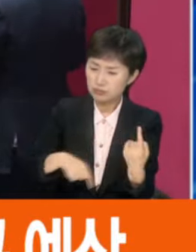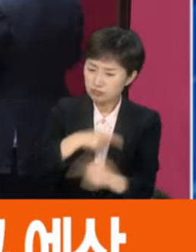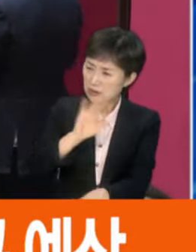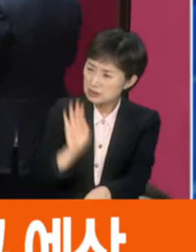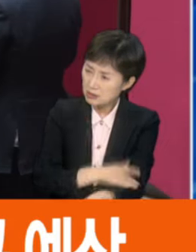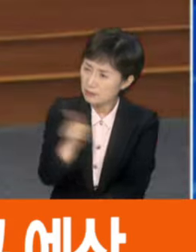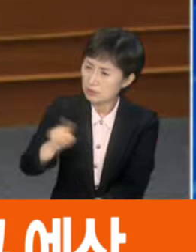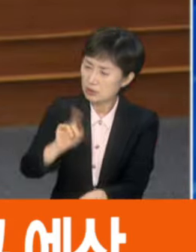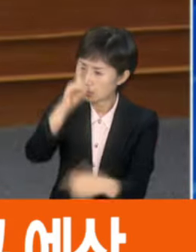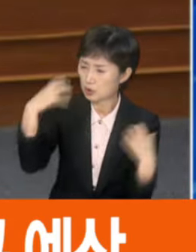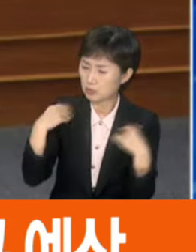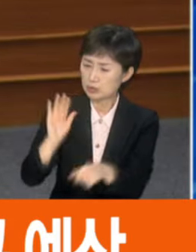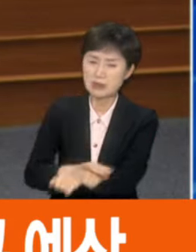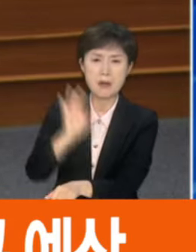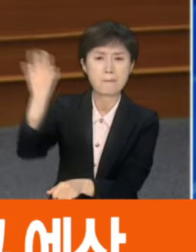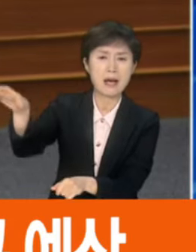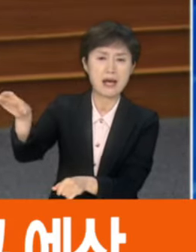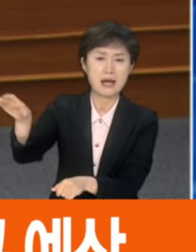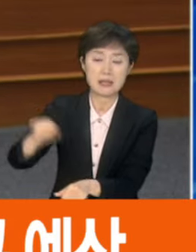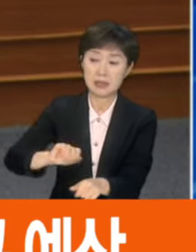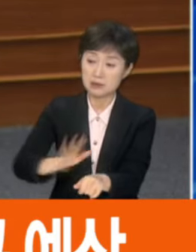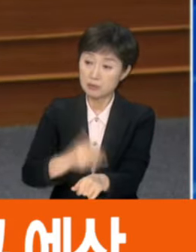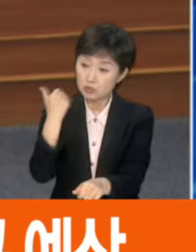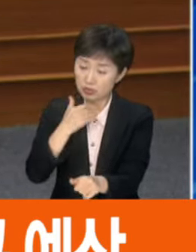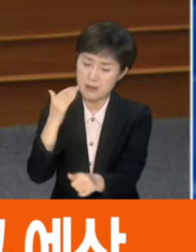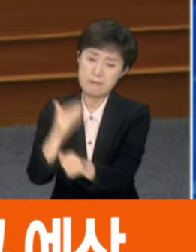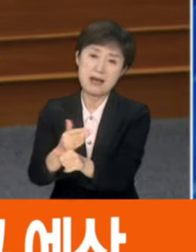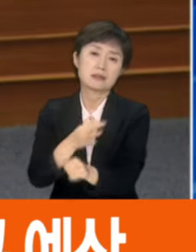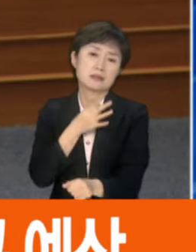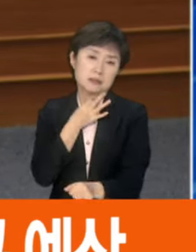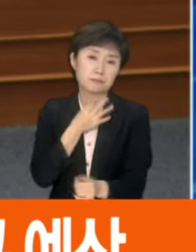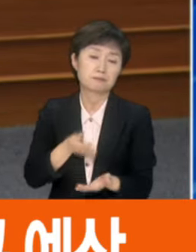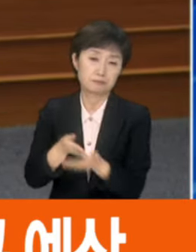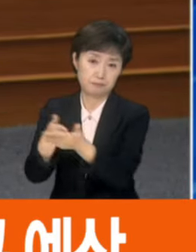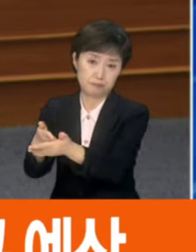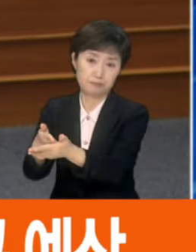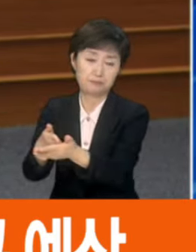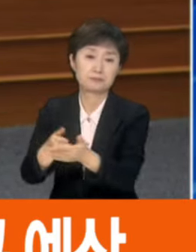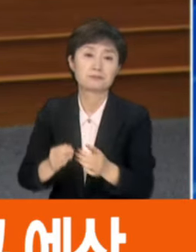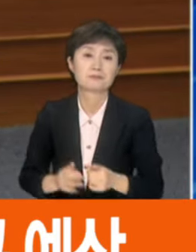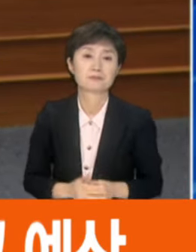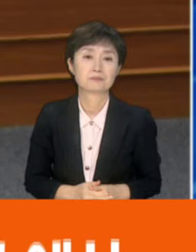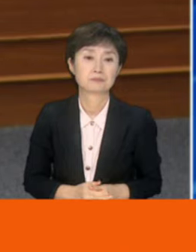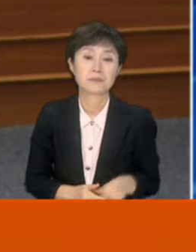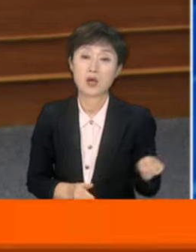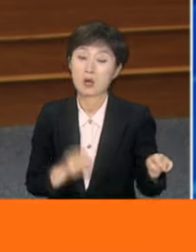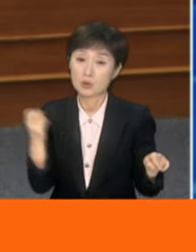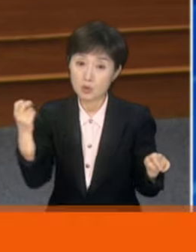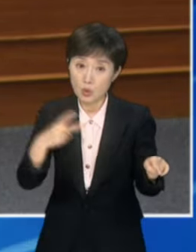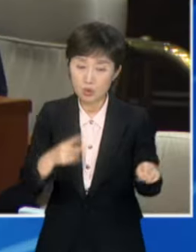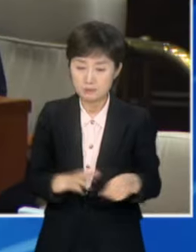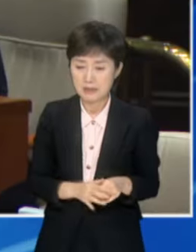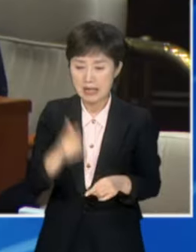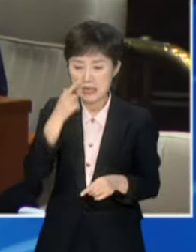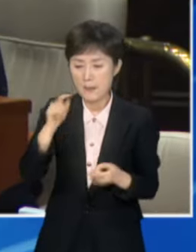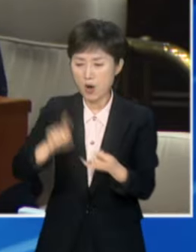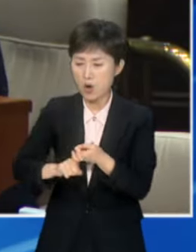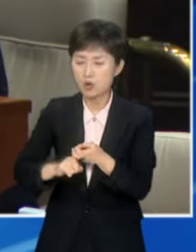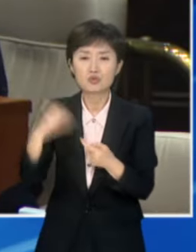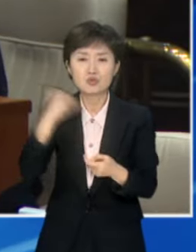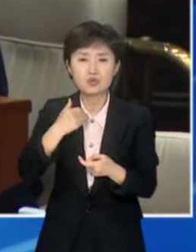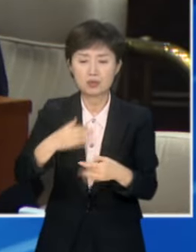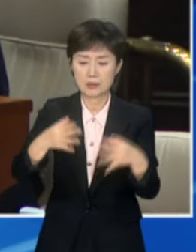부각하며 책임자 경질과 2025학년도 정원 조정 등을 주장할 것으로 예상됩니다 민주당은 또 친일 프레임을 내세우며